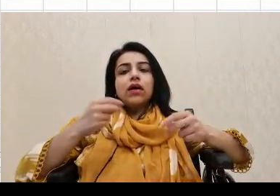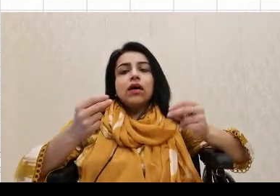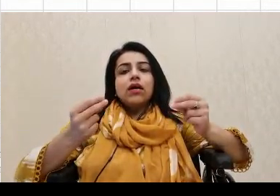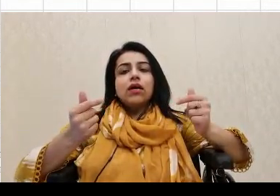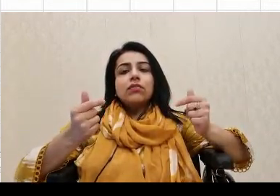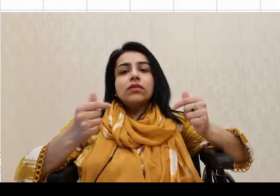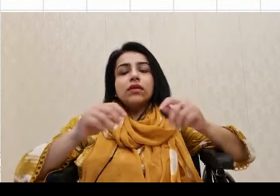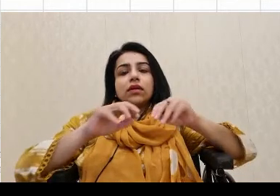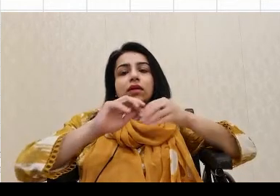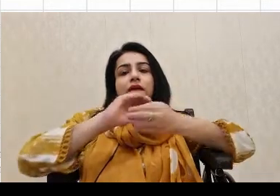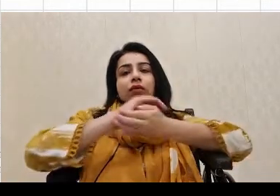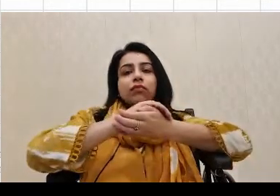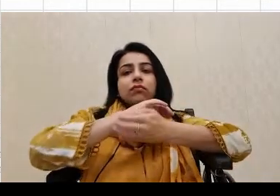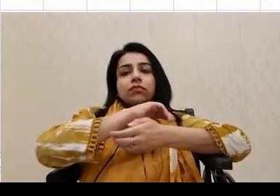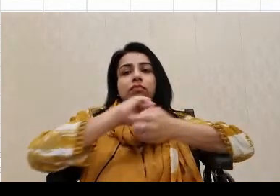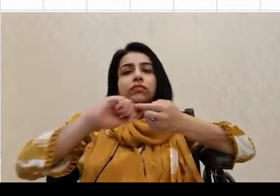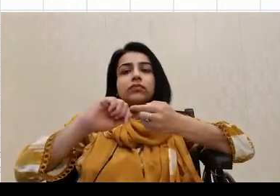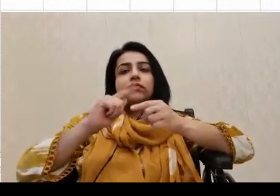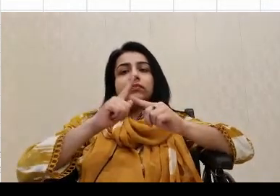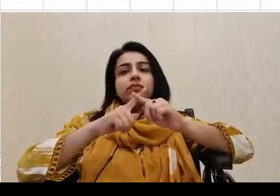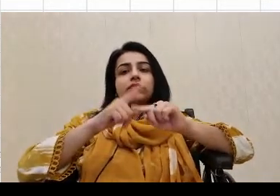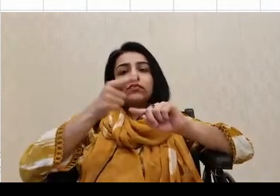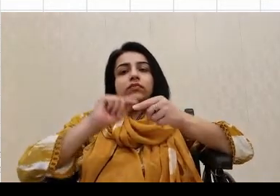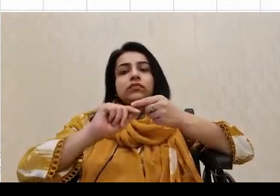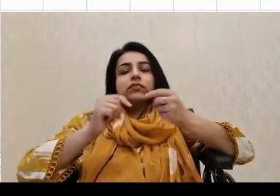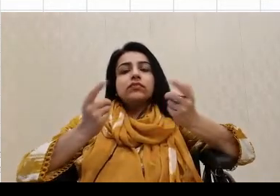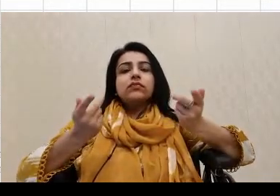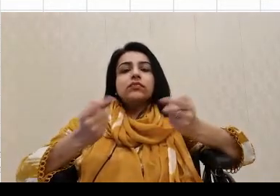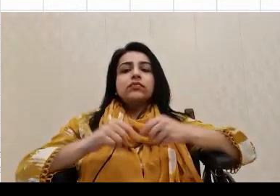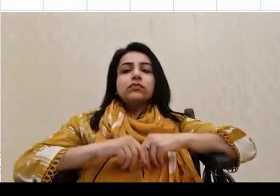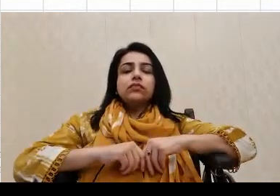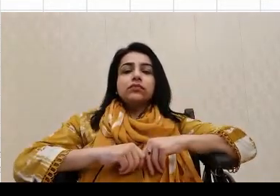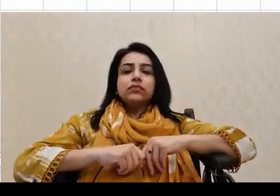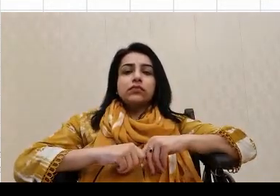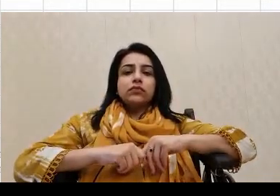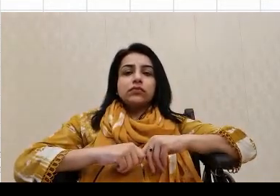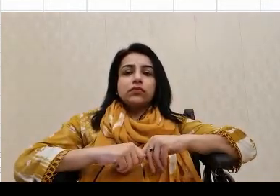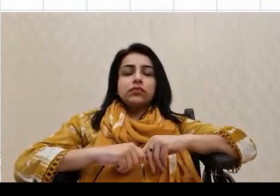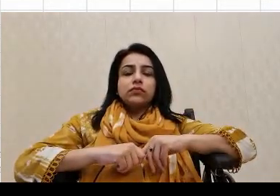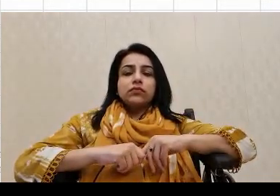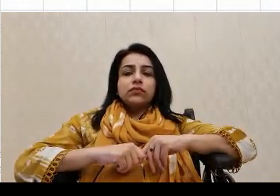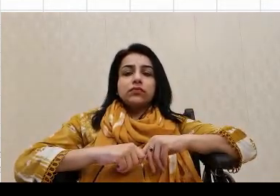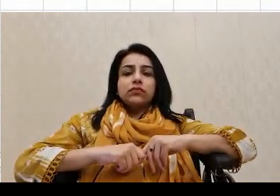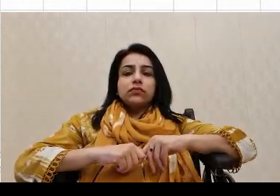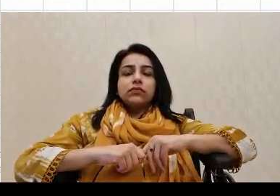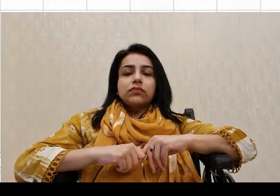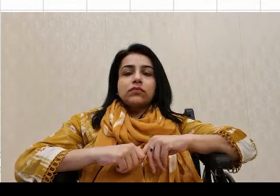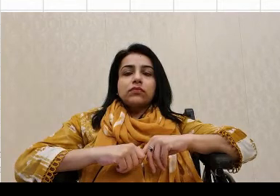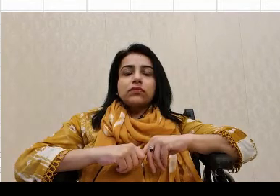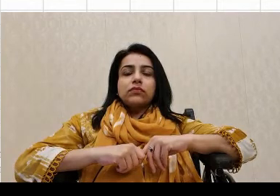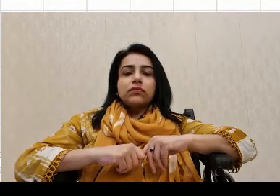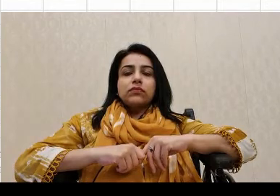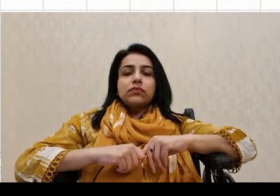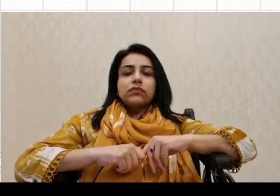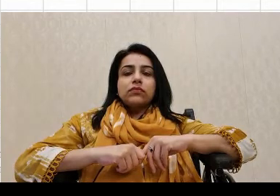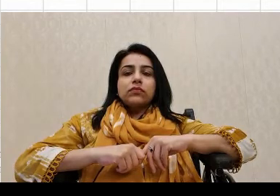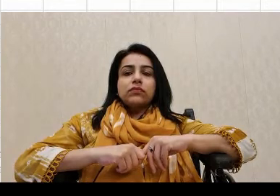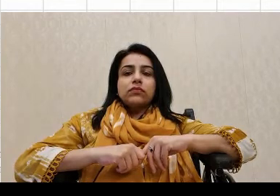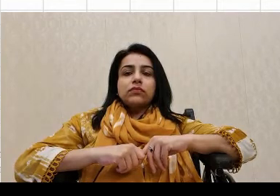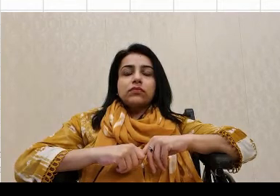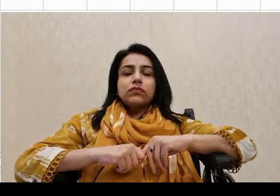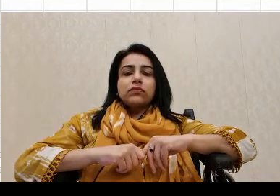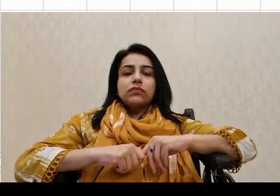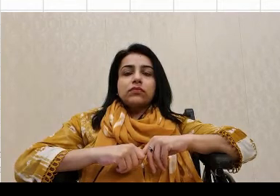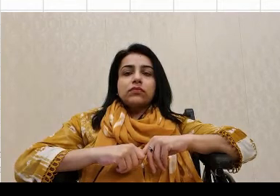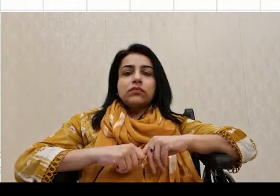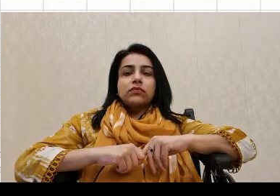वो बहुत ज़्यादा वसी होता जा रहा है। तो फिर माइक्रोसॉफ्ट जो कंपनी है, उन्होंने एक